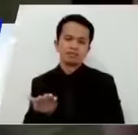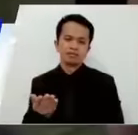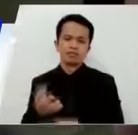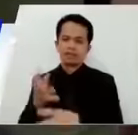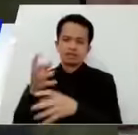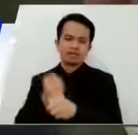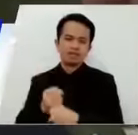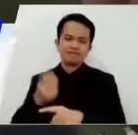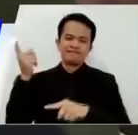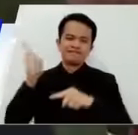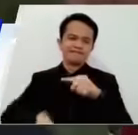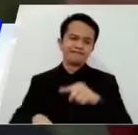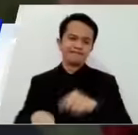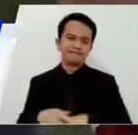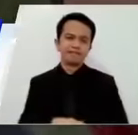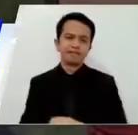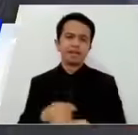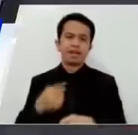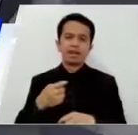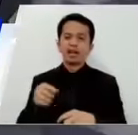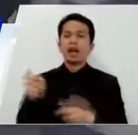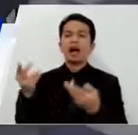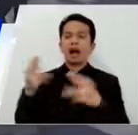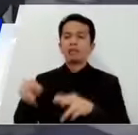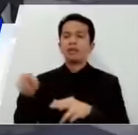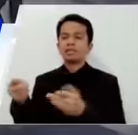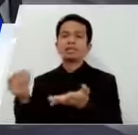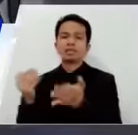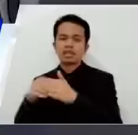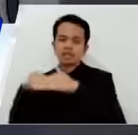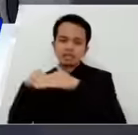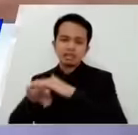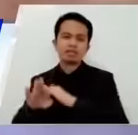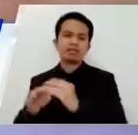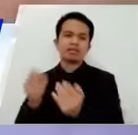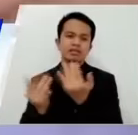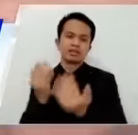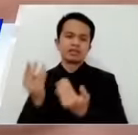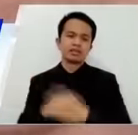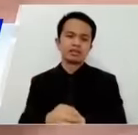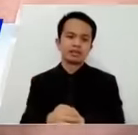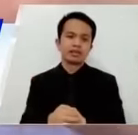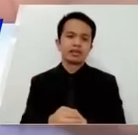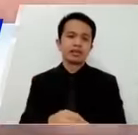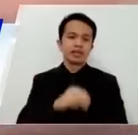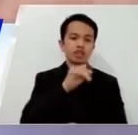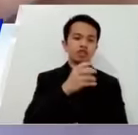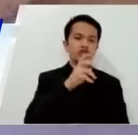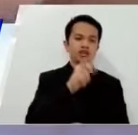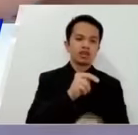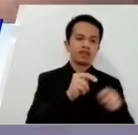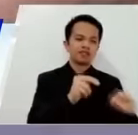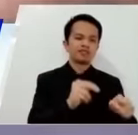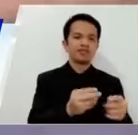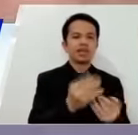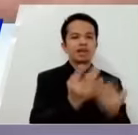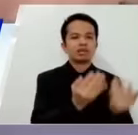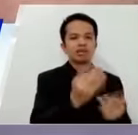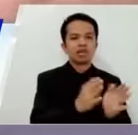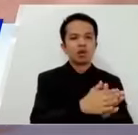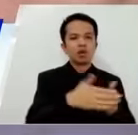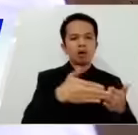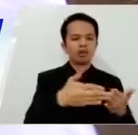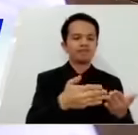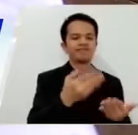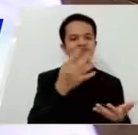Opo, pumasok po kasi siya ulit eh. Si Jonathan naman, sunog na wallet na lang ang nasalba. Wala po matulogan,